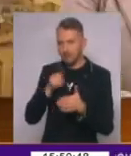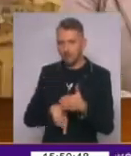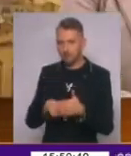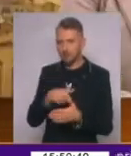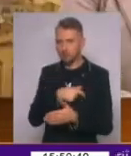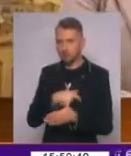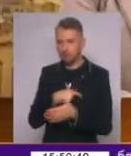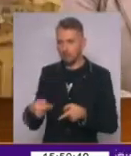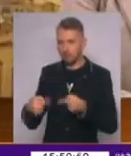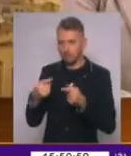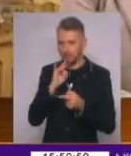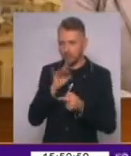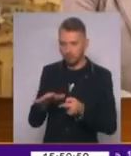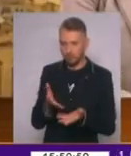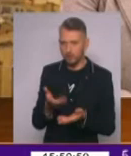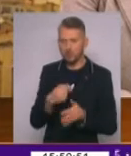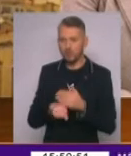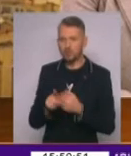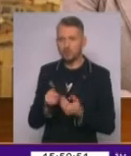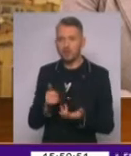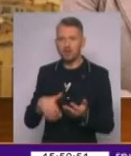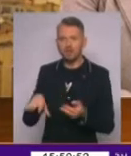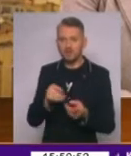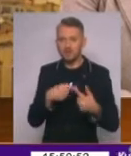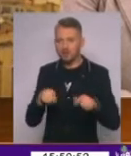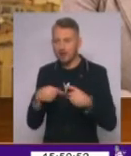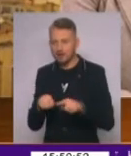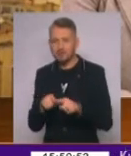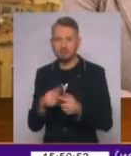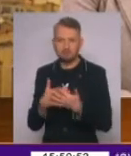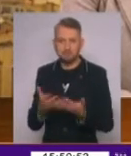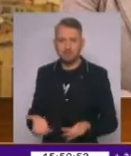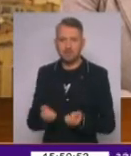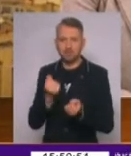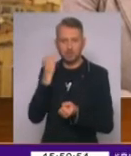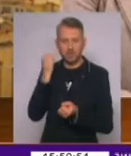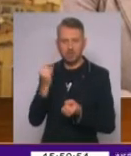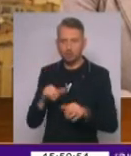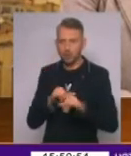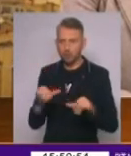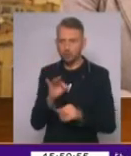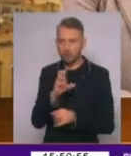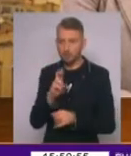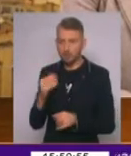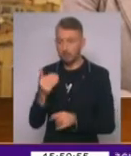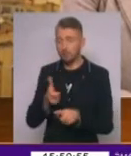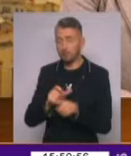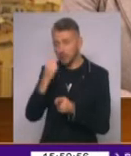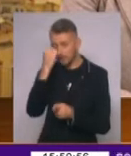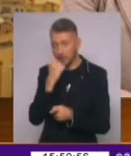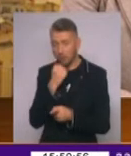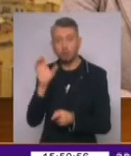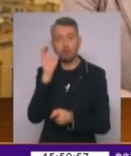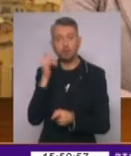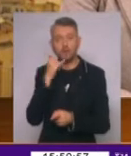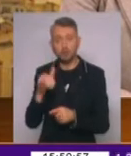депутатів Київської міської ради з приводу цього, тому що, в принципі, всі фракції більш-менш підтримують ідею розвитку ОСББ. Вам дуже дякую. Зараз слухаємо дзвінок.